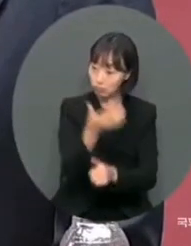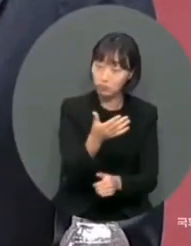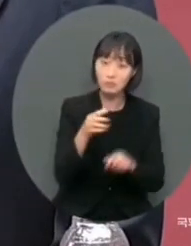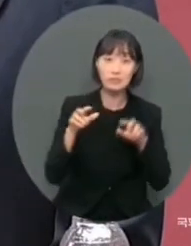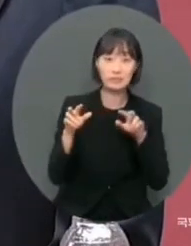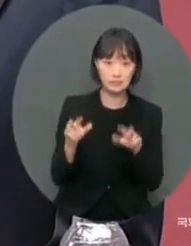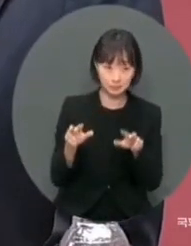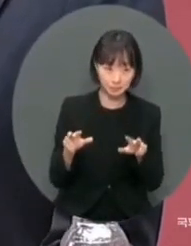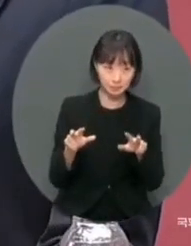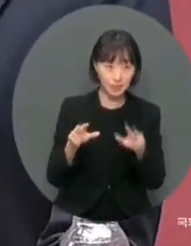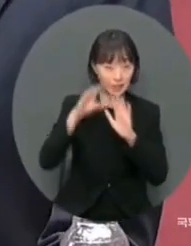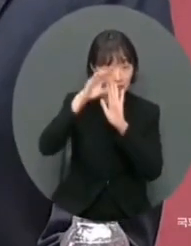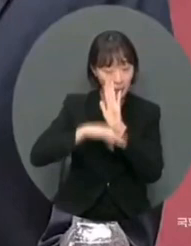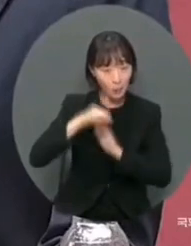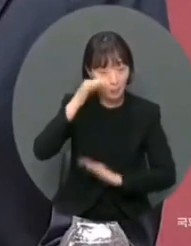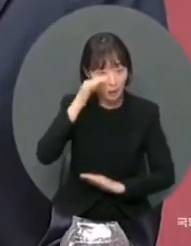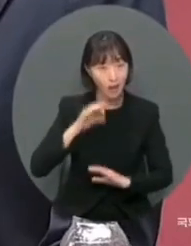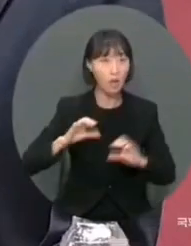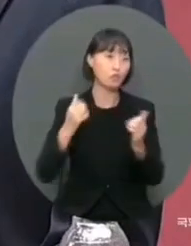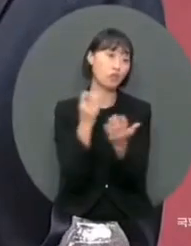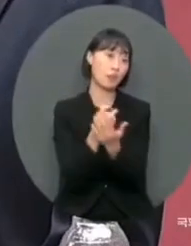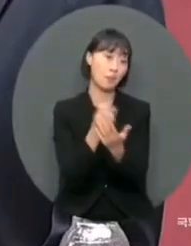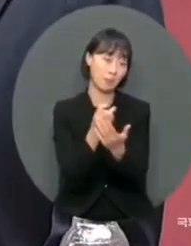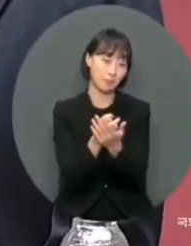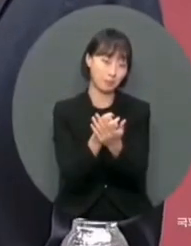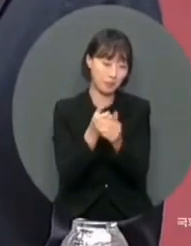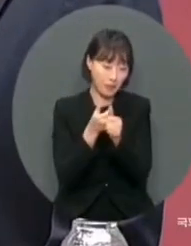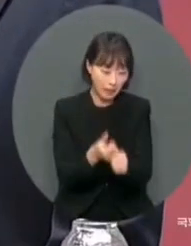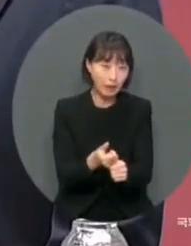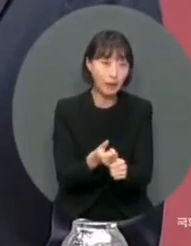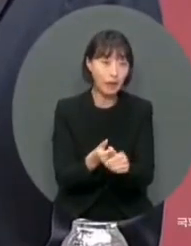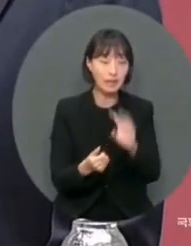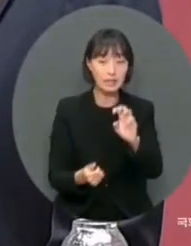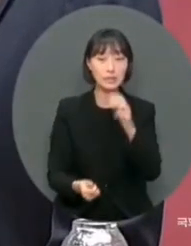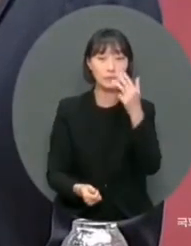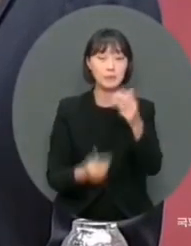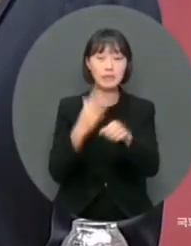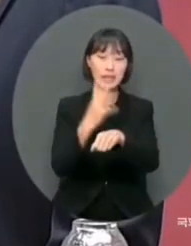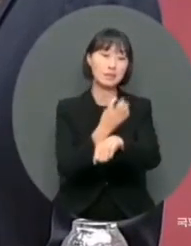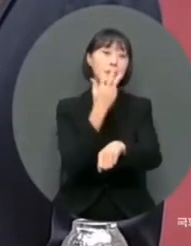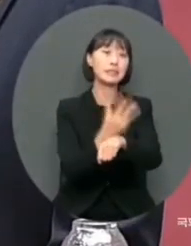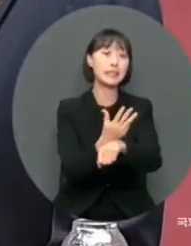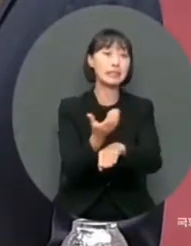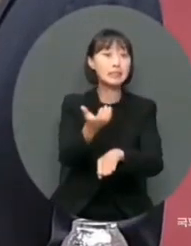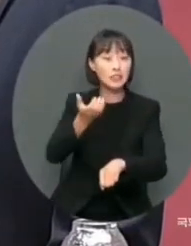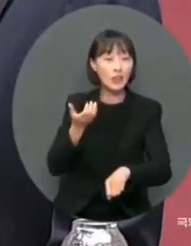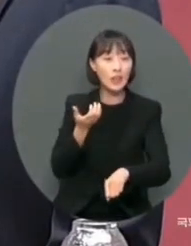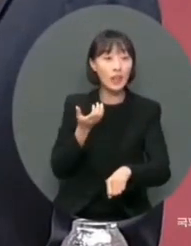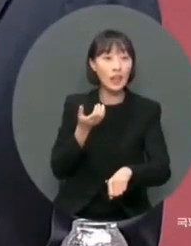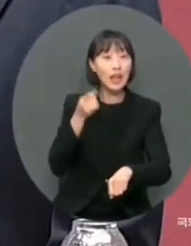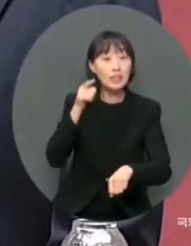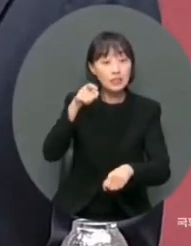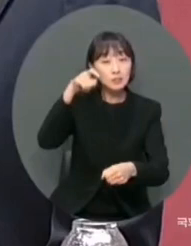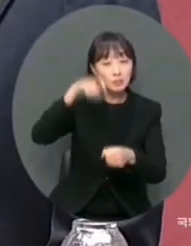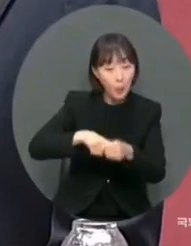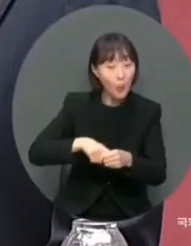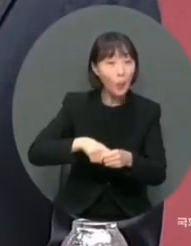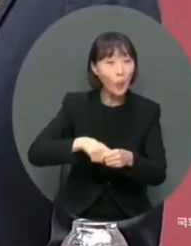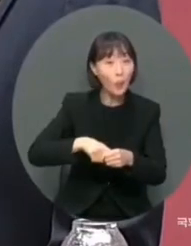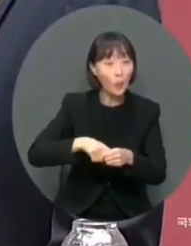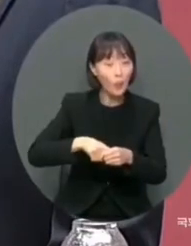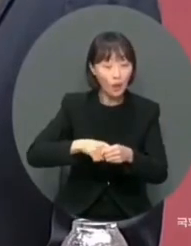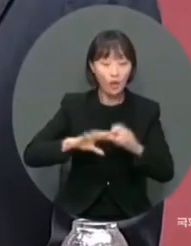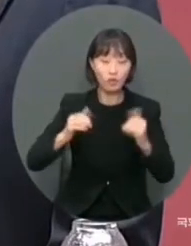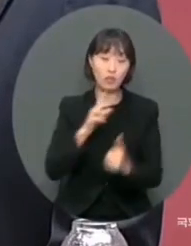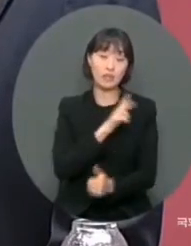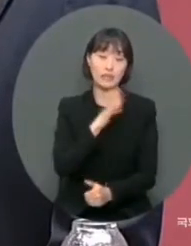그 내용은 우리 국회법에 보면 48시간 이전에 그 요지를